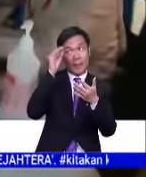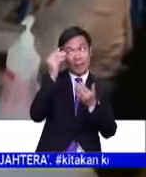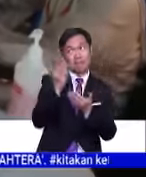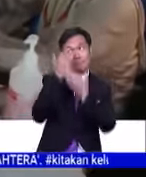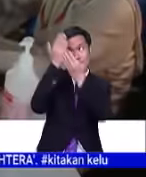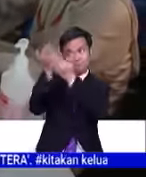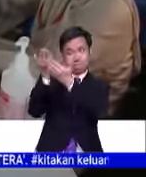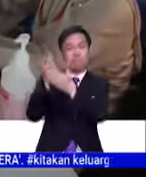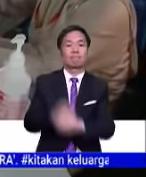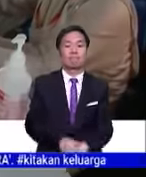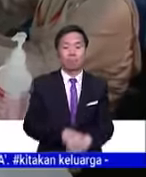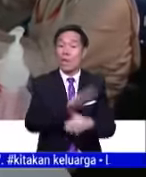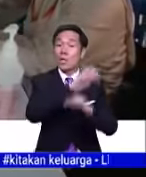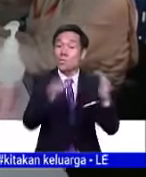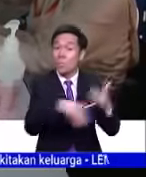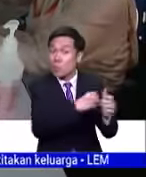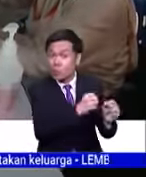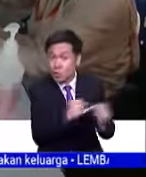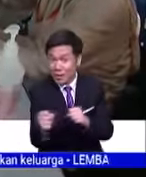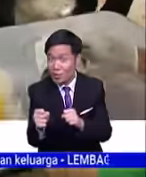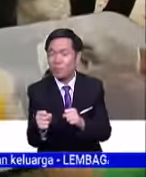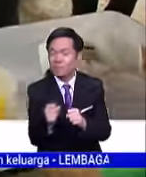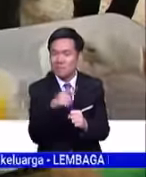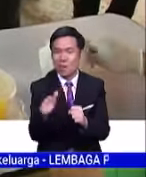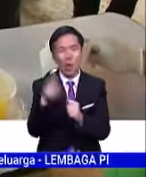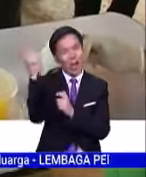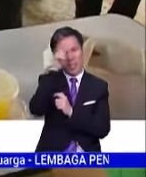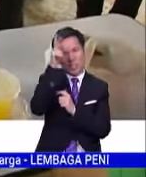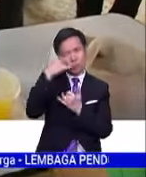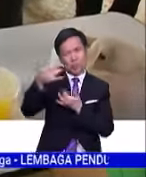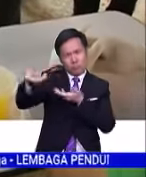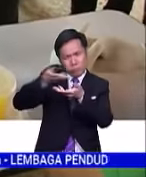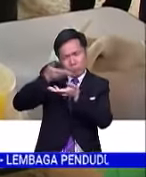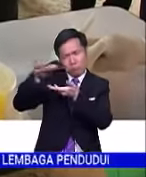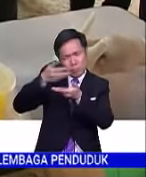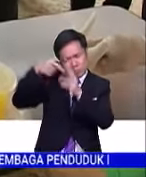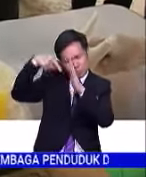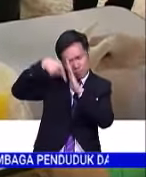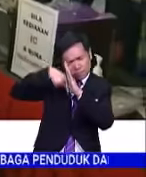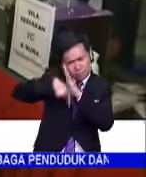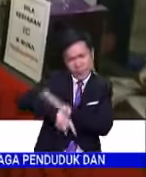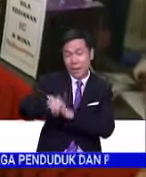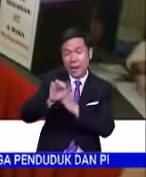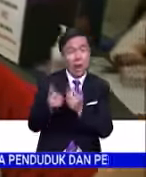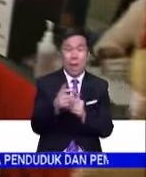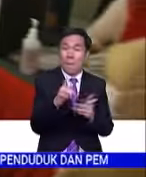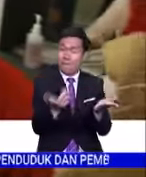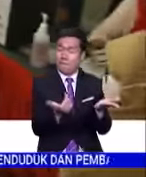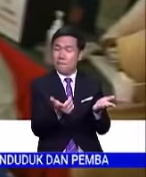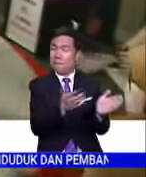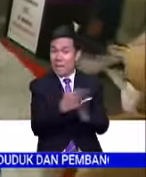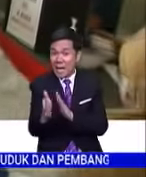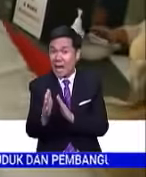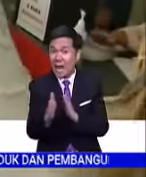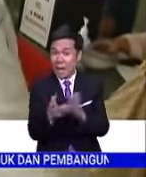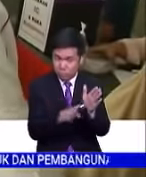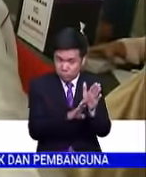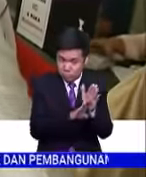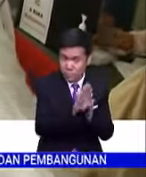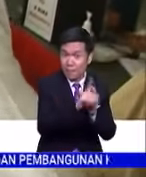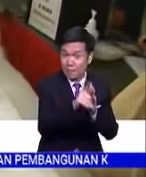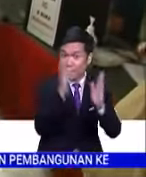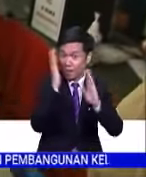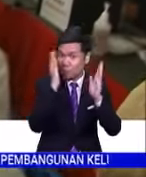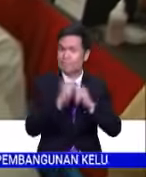Sementara itu, jelasnya setiap strategi dilaksanakan kerajaan telah dibincang secara teliti termasuk pelan pemulihan negara yang dilaksanakan.